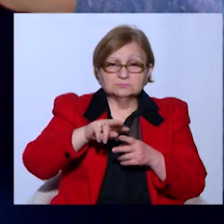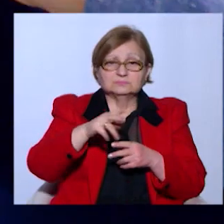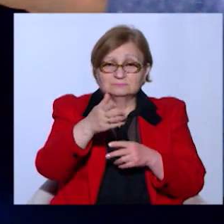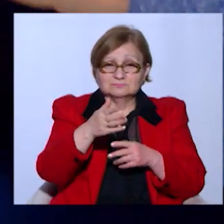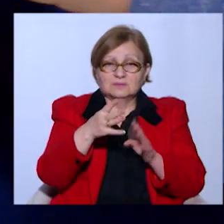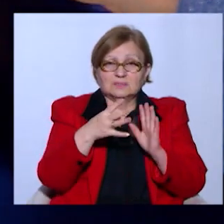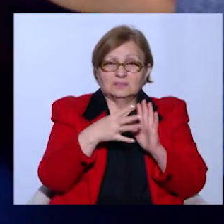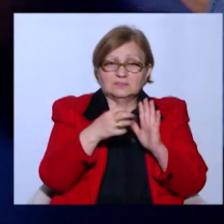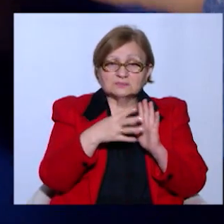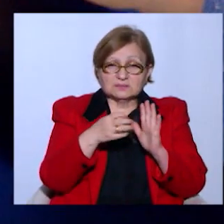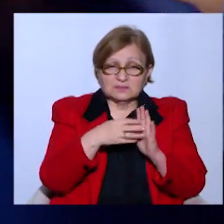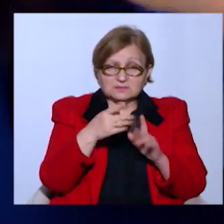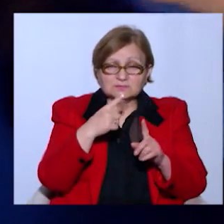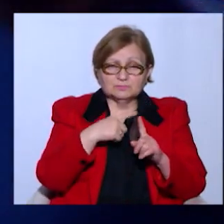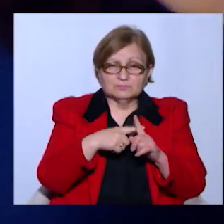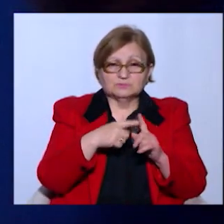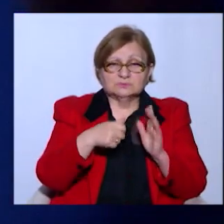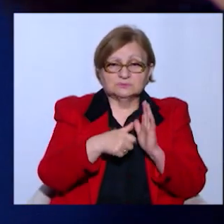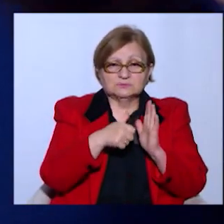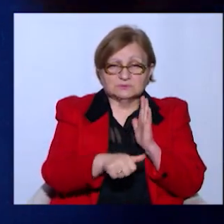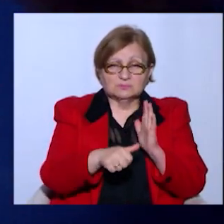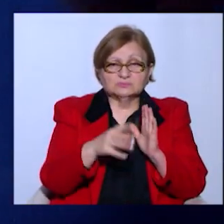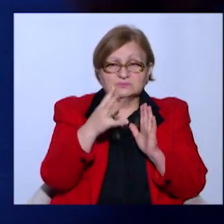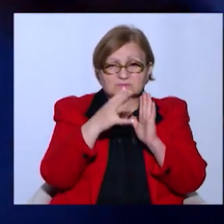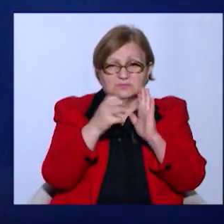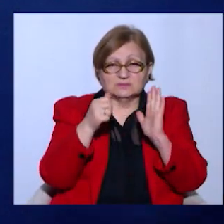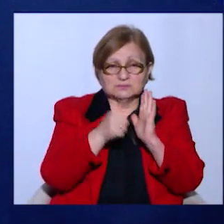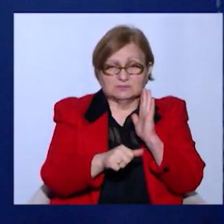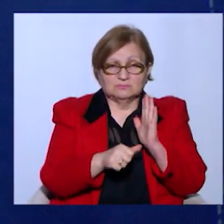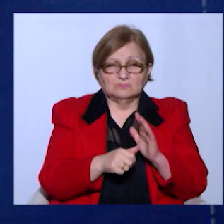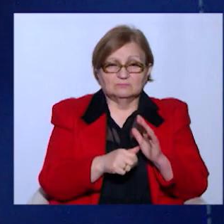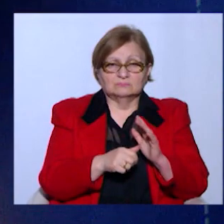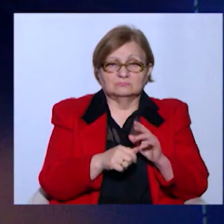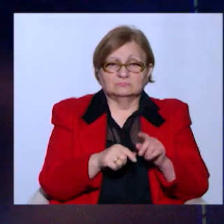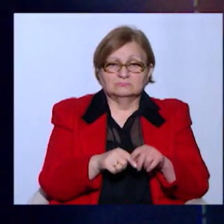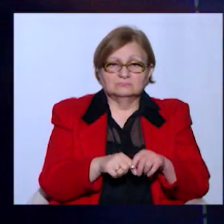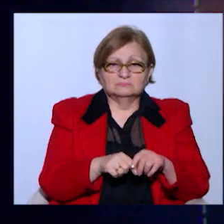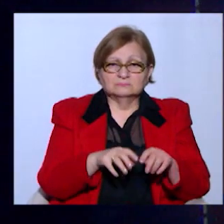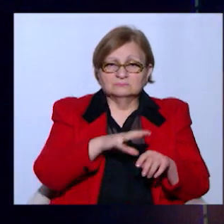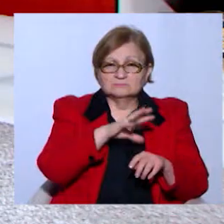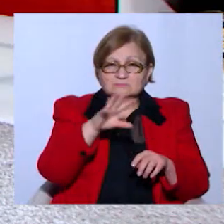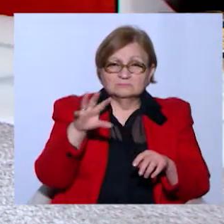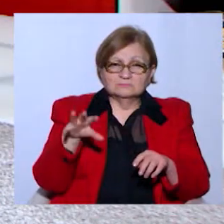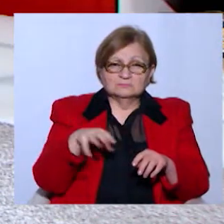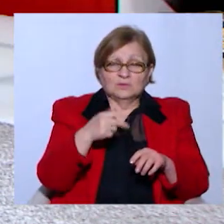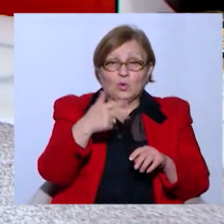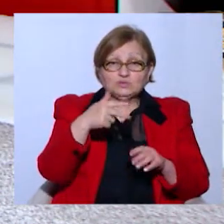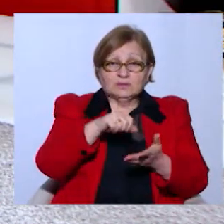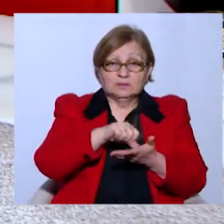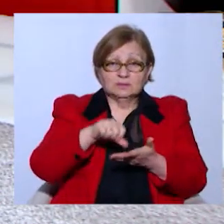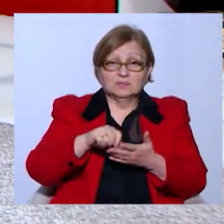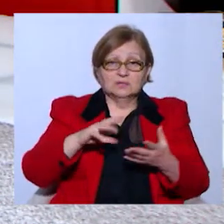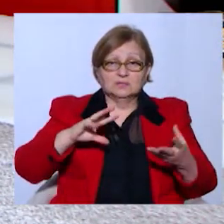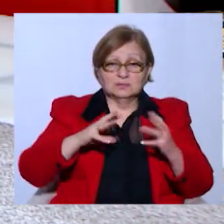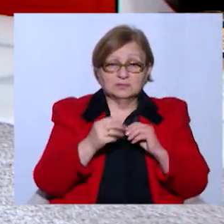ანუ 900 პლუს 60, 960. და ყველა 30-ვე წევრის ჯამი